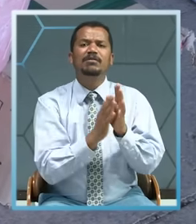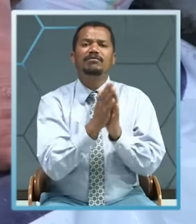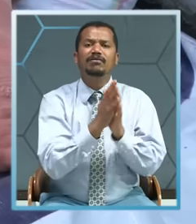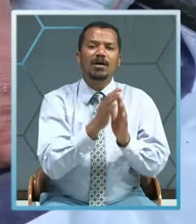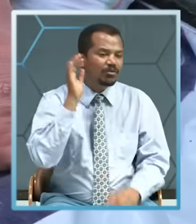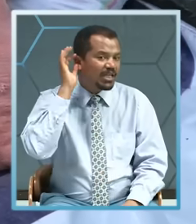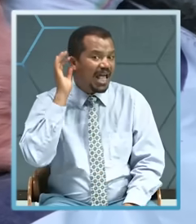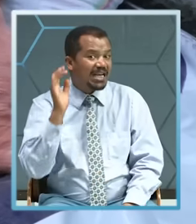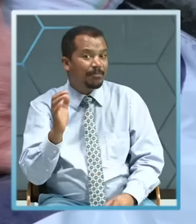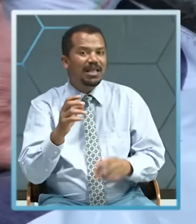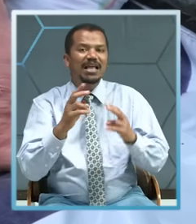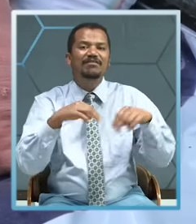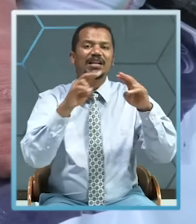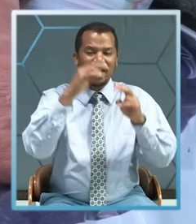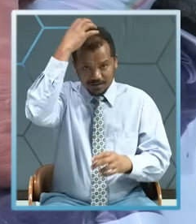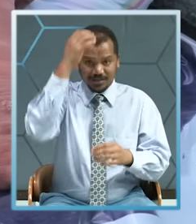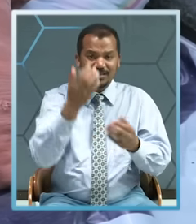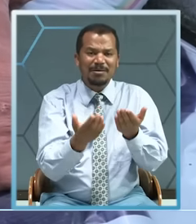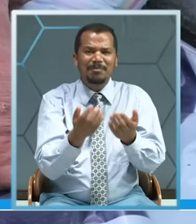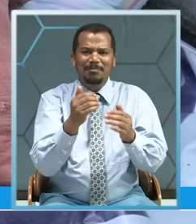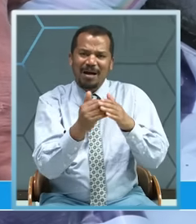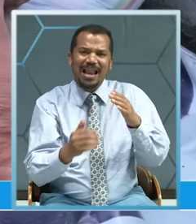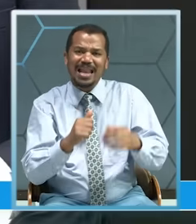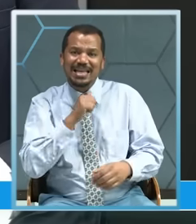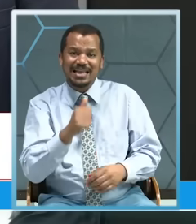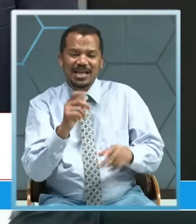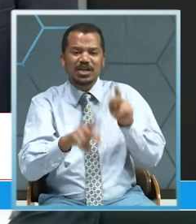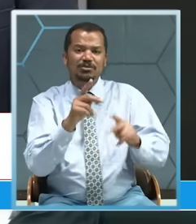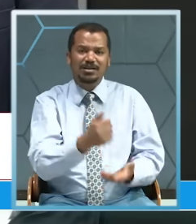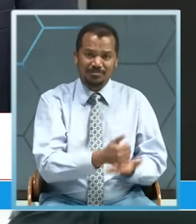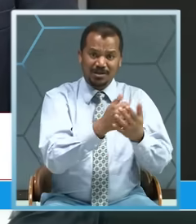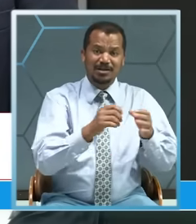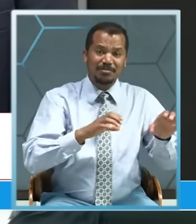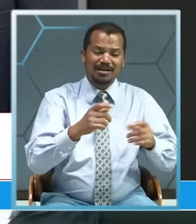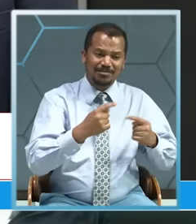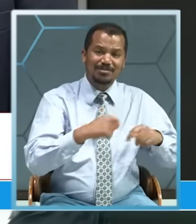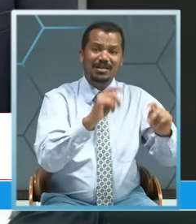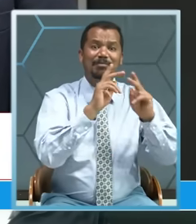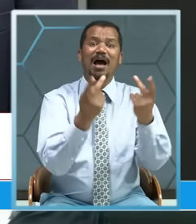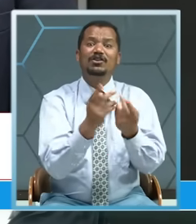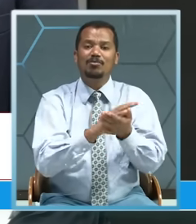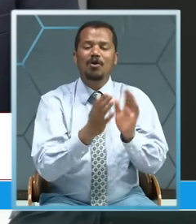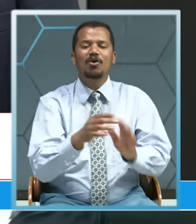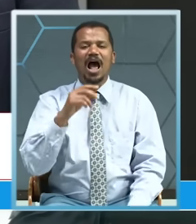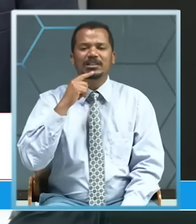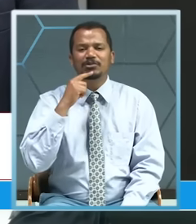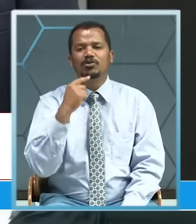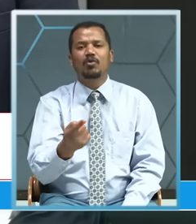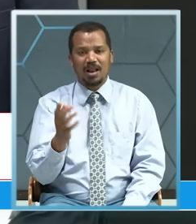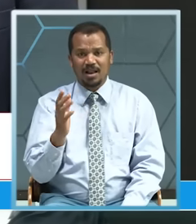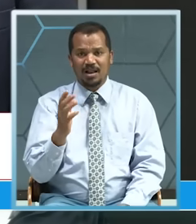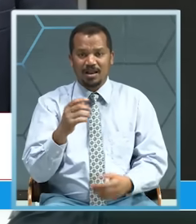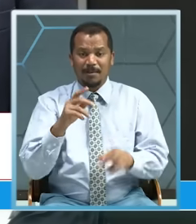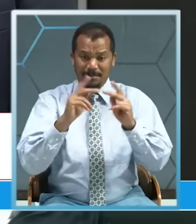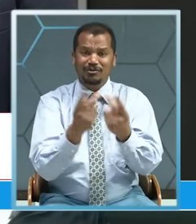የህዝብን ፍላጎት እያዳመጠ ከፌዴራል መንግስት ባልተናነሰ ህዝብን ለመታደግ የሚጥር ፓርቲ መሆኑን አስመስክሯል